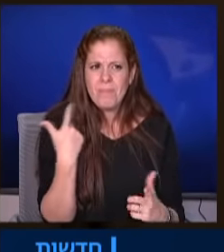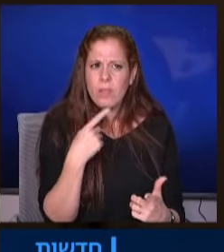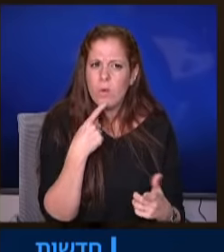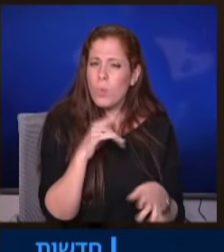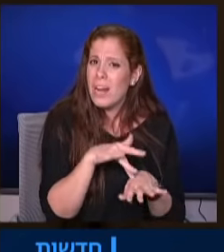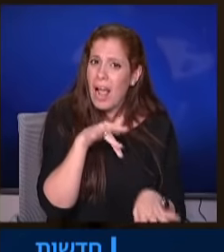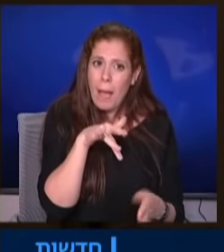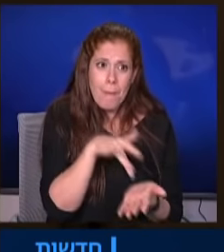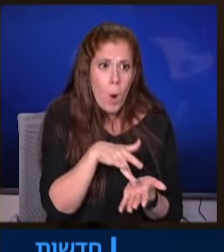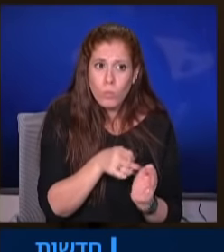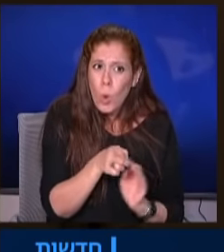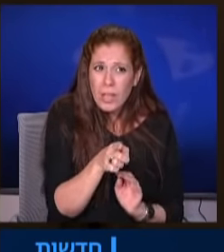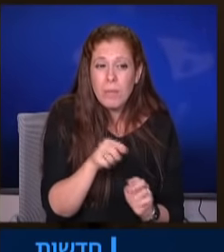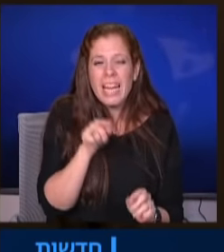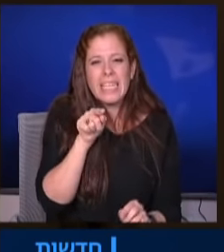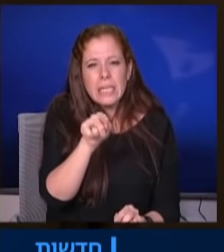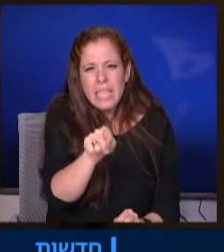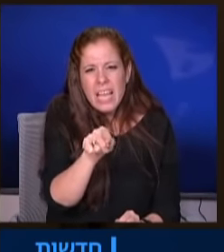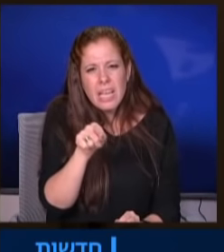שלא נוגעים, כאילו הכניס את האצבע והוציא,